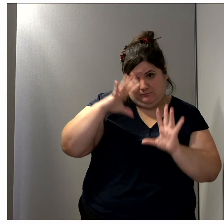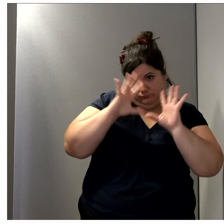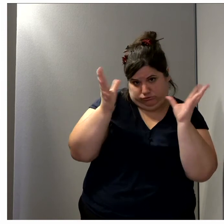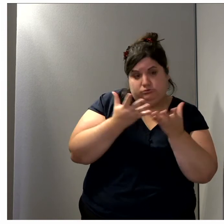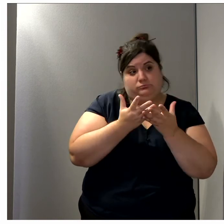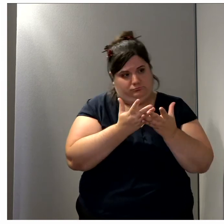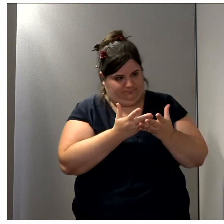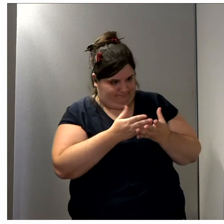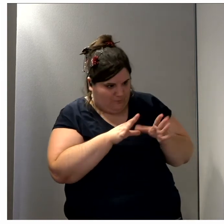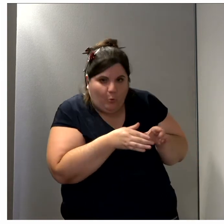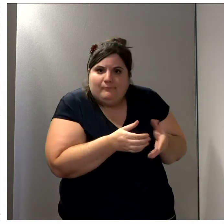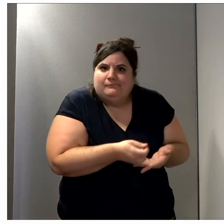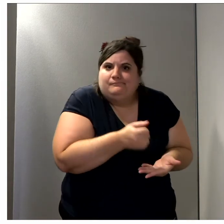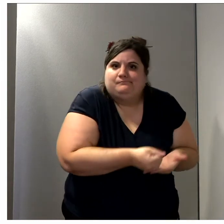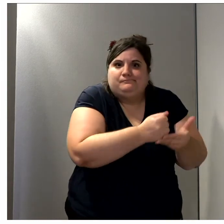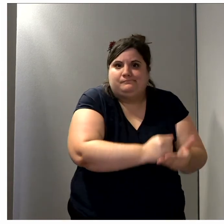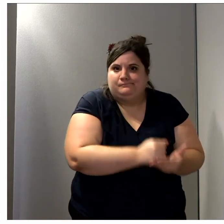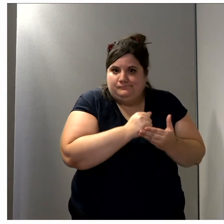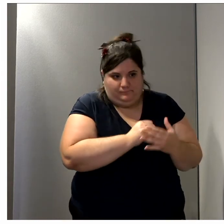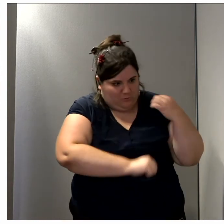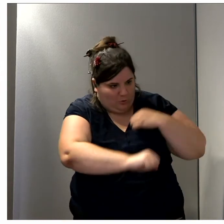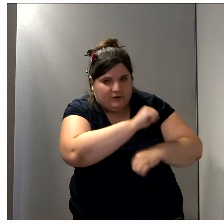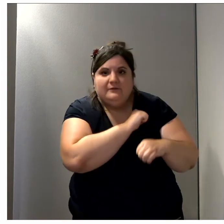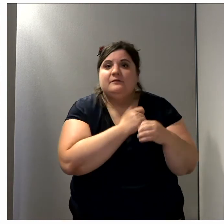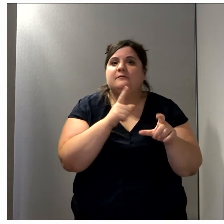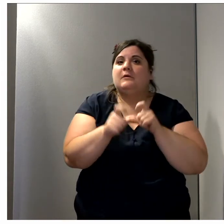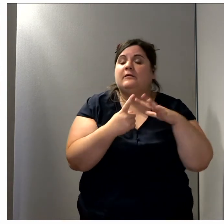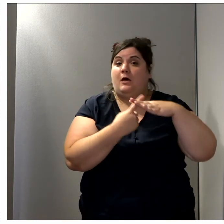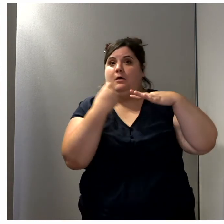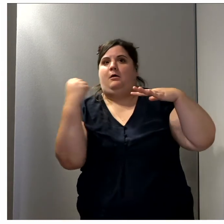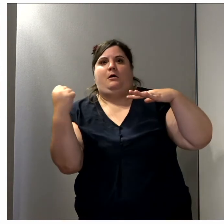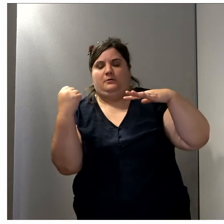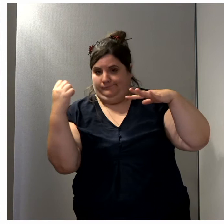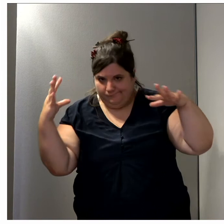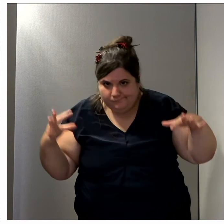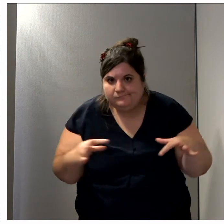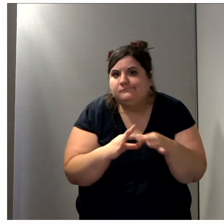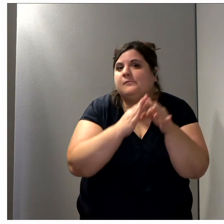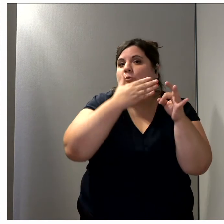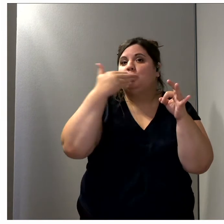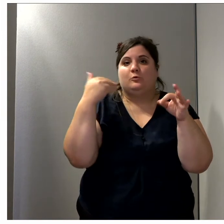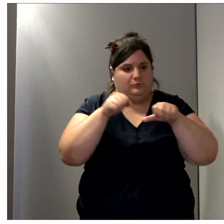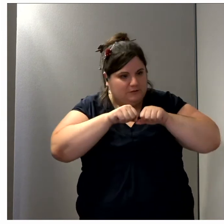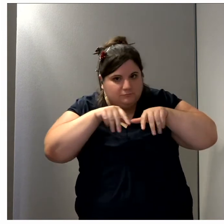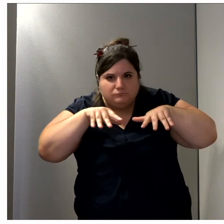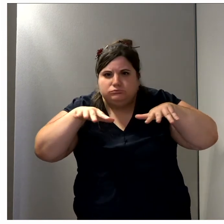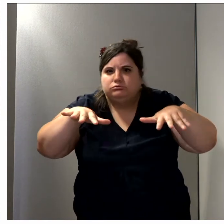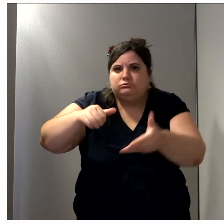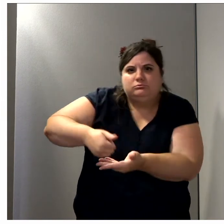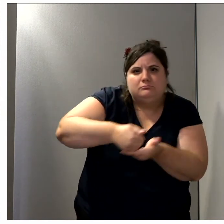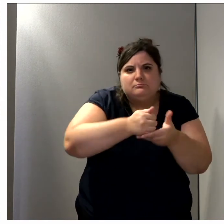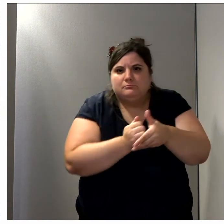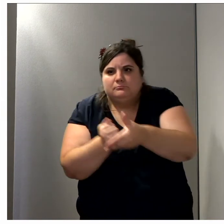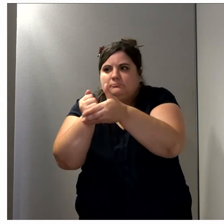de rompre l'isolement, de tisser des liens entre les personnes handicapées et de favoriser l'entraide. Ce sont des